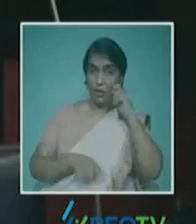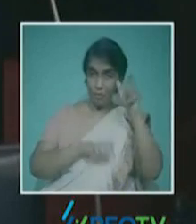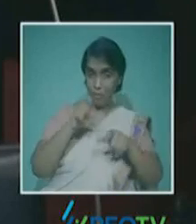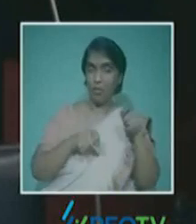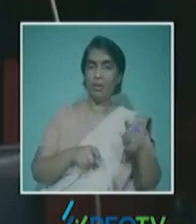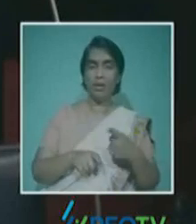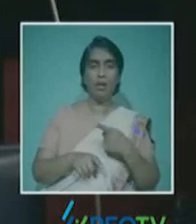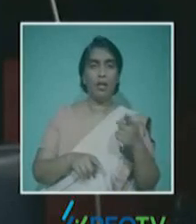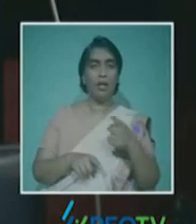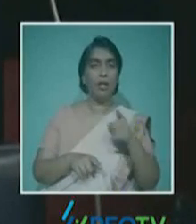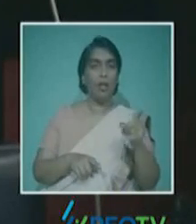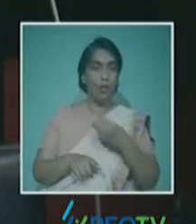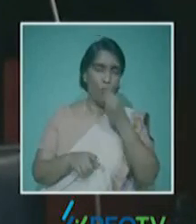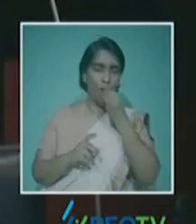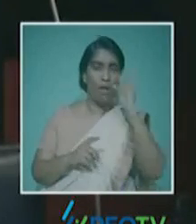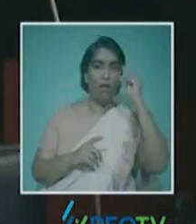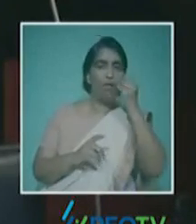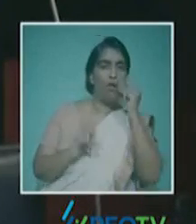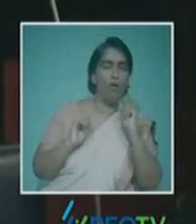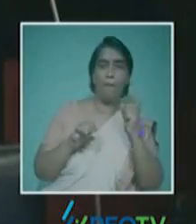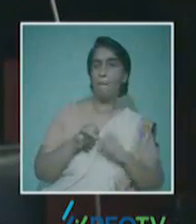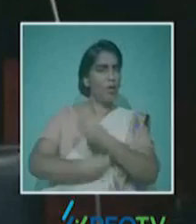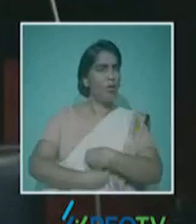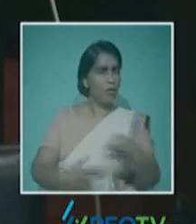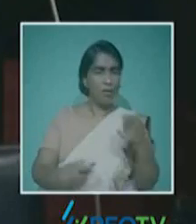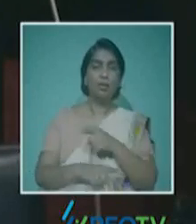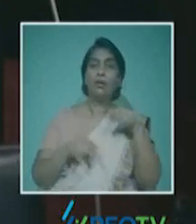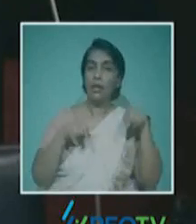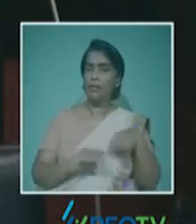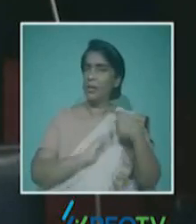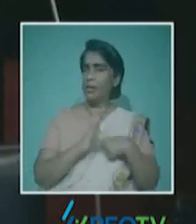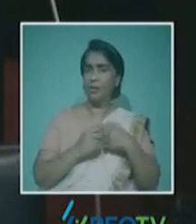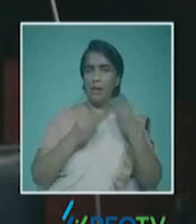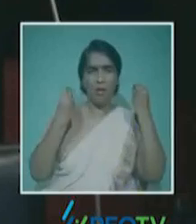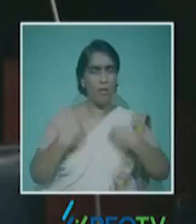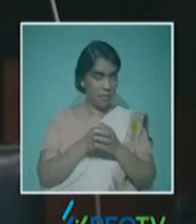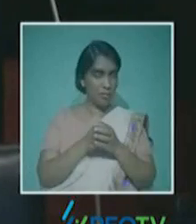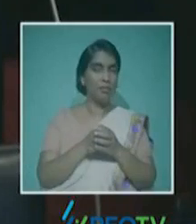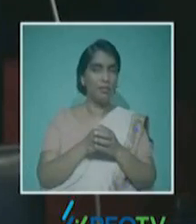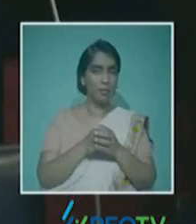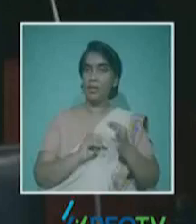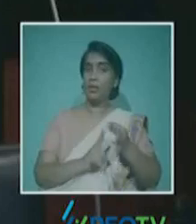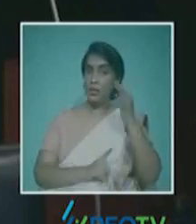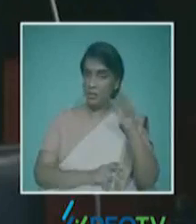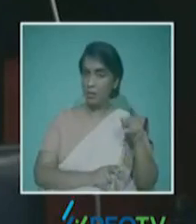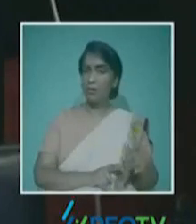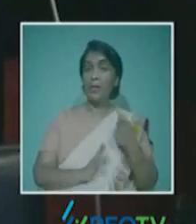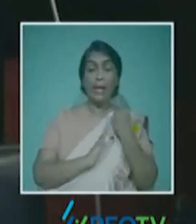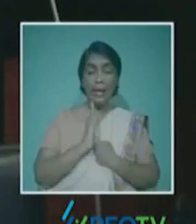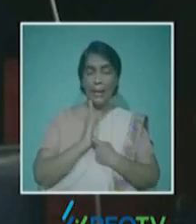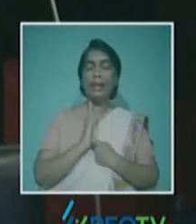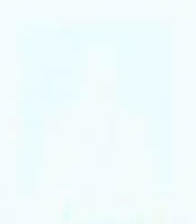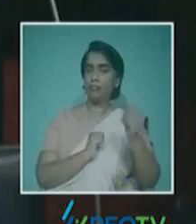එක වේලක් ගත්තාම ඊළඟ වේල ගන්න කොහොමද කියලා ප්‍රශ්නයක් බවට පත් වෙලා තියෙනවා. අද රට බංකොලොත් වෙන තැනට ගෙනාවු කණ්ඩායමට අපි කියනවා නීතිය ක්‍රියාත්මක